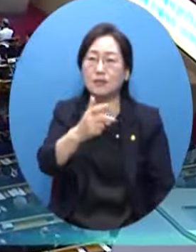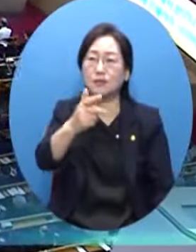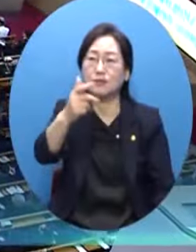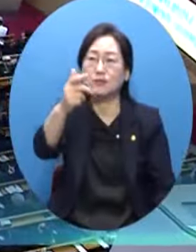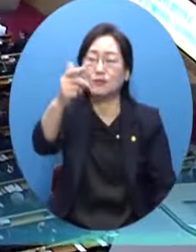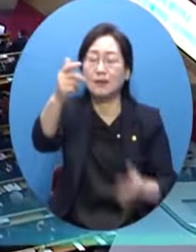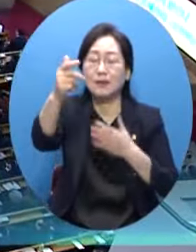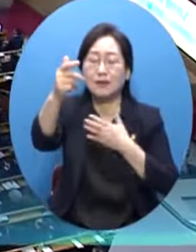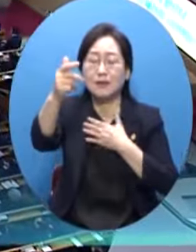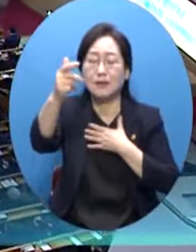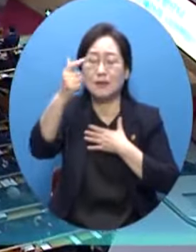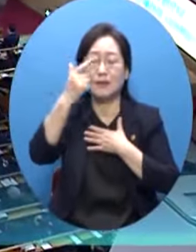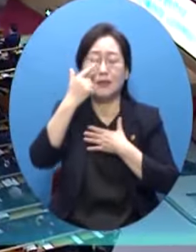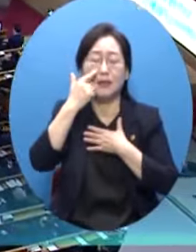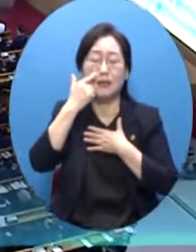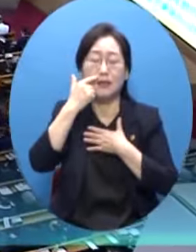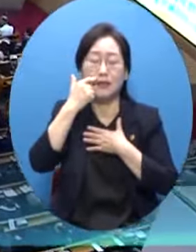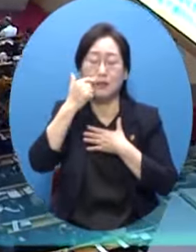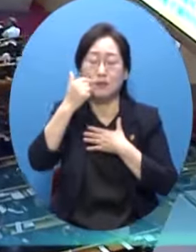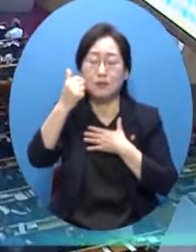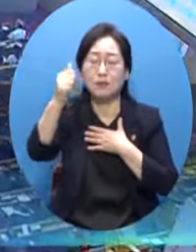신실하신 주 내